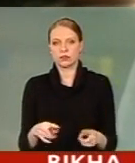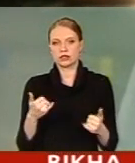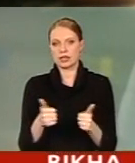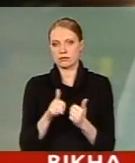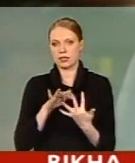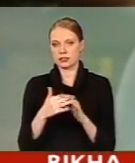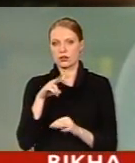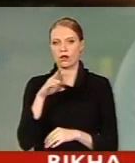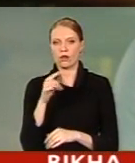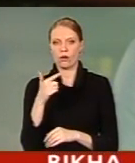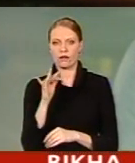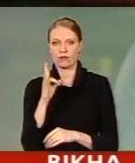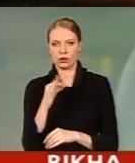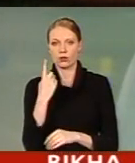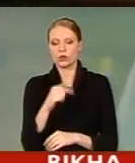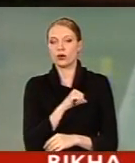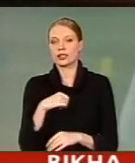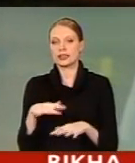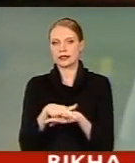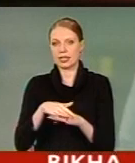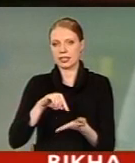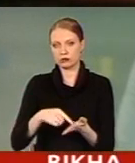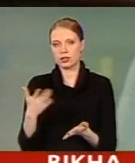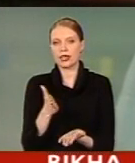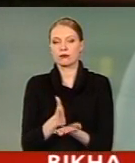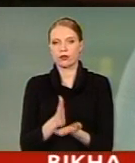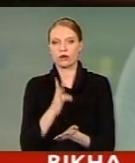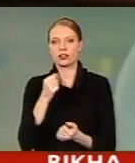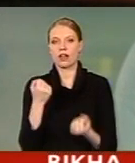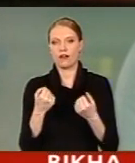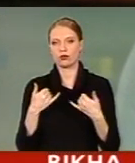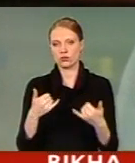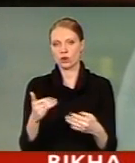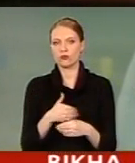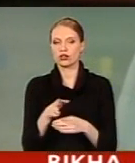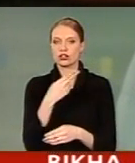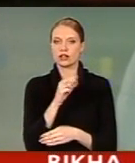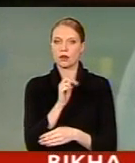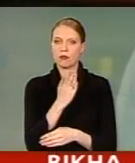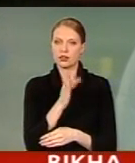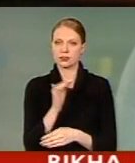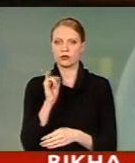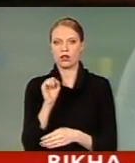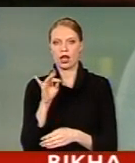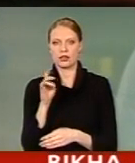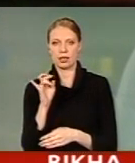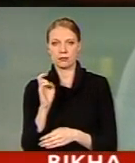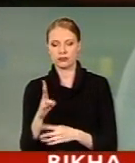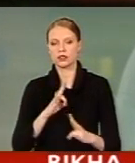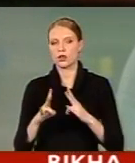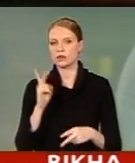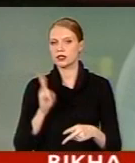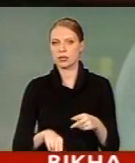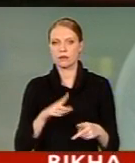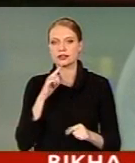селища Логвиного. Це один із населених пунктів, який перебуває на автошляху між Дебальцевим і Артемів. Терористи не